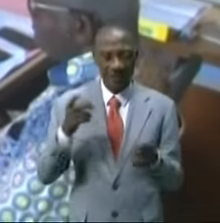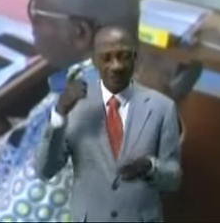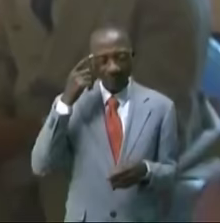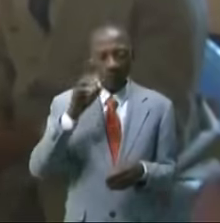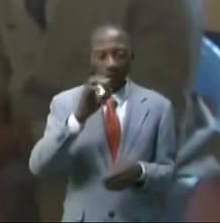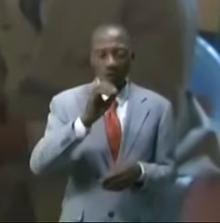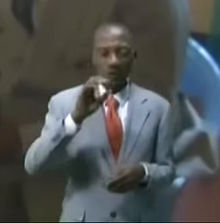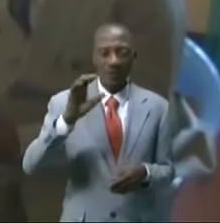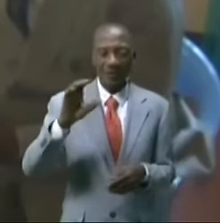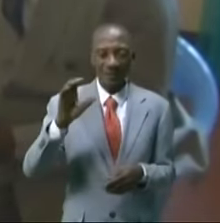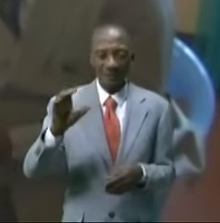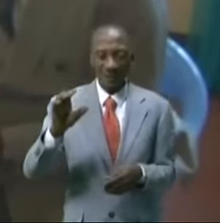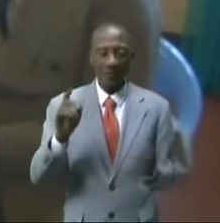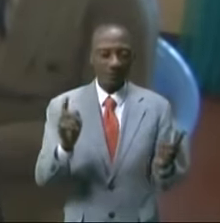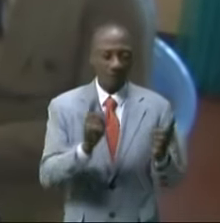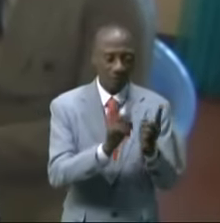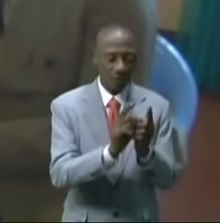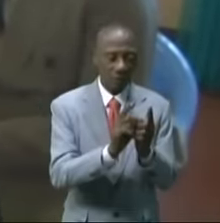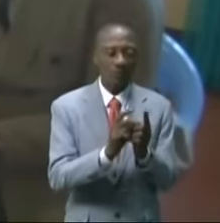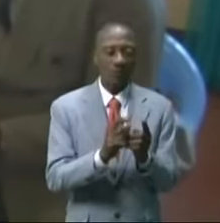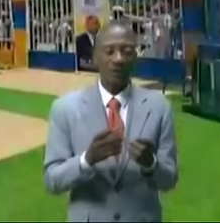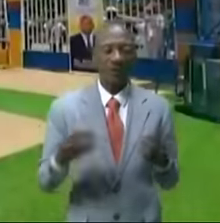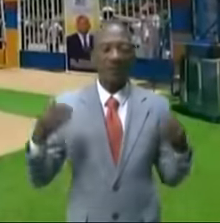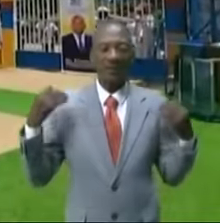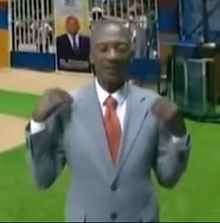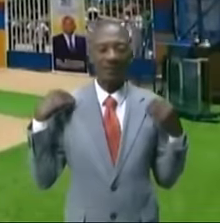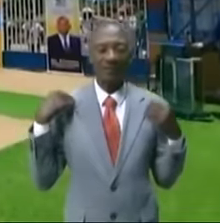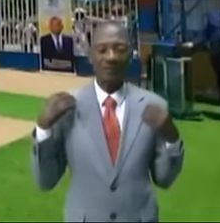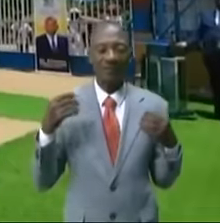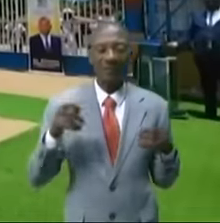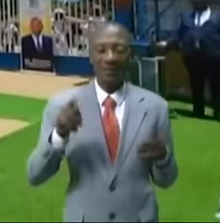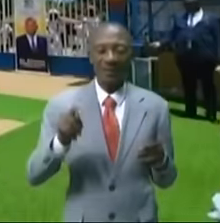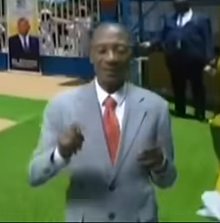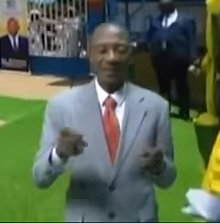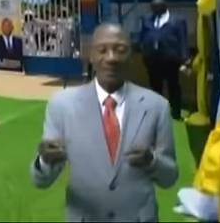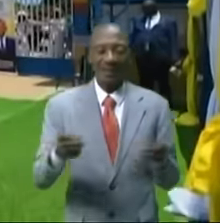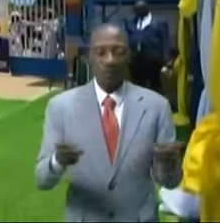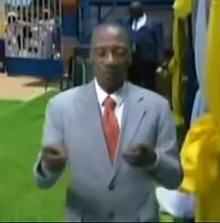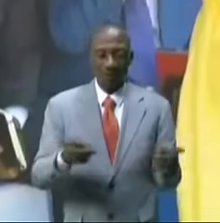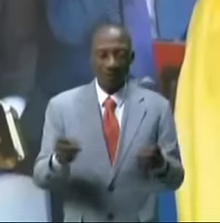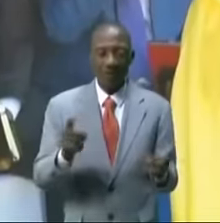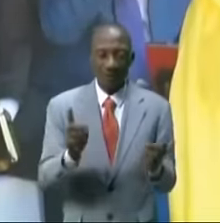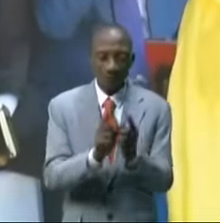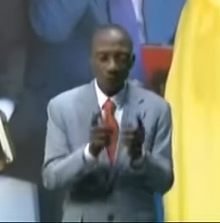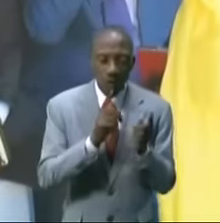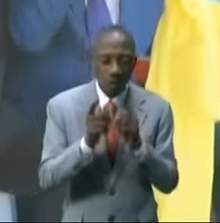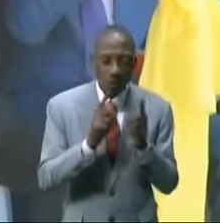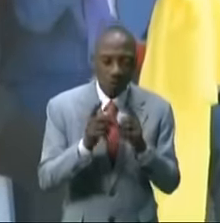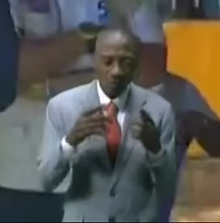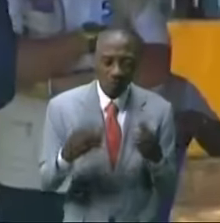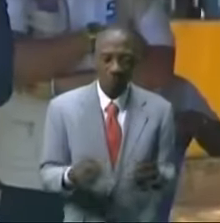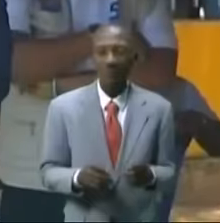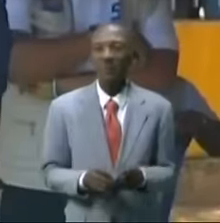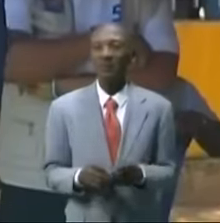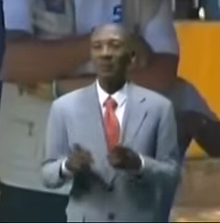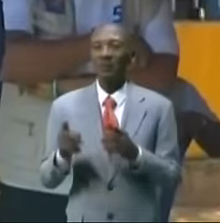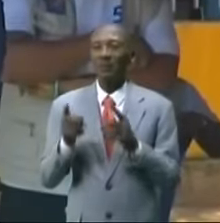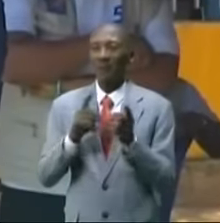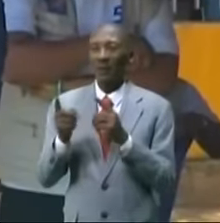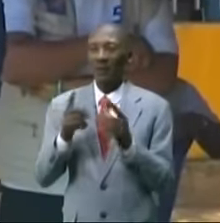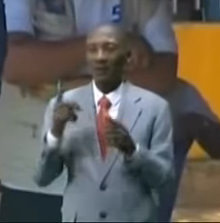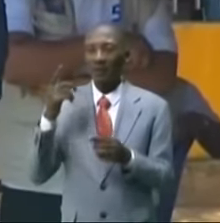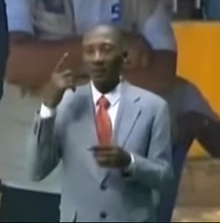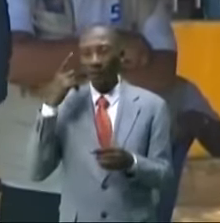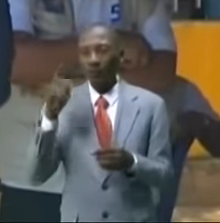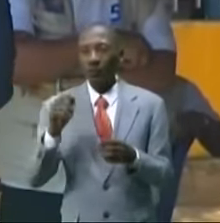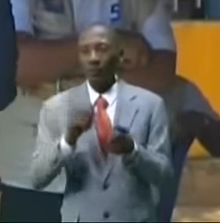ses civilités à l'administrateur, a eu des échanges francs avec la masse laborieuse sur l'augmentation de la production et